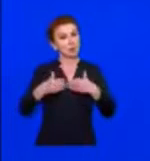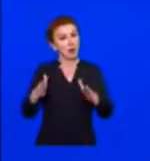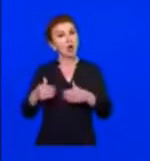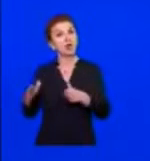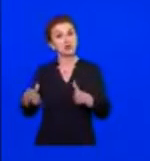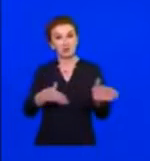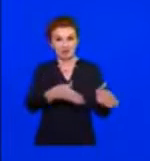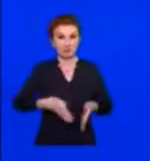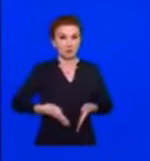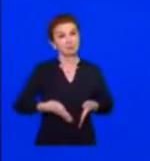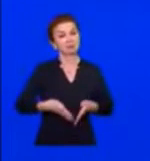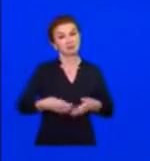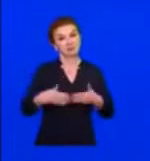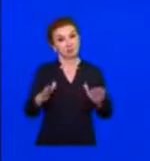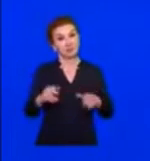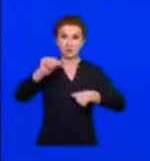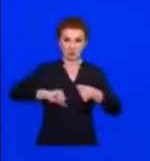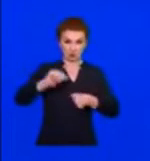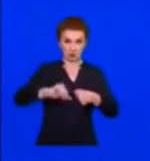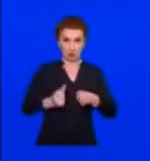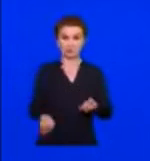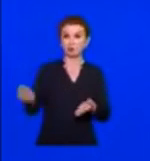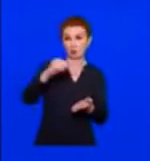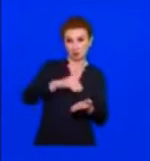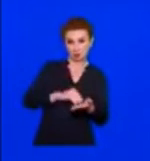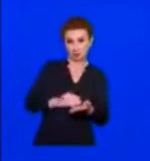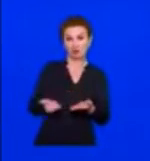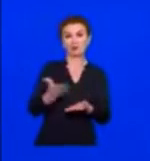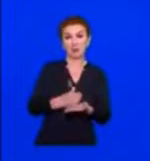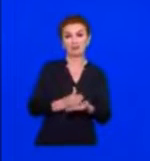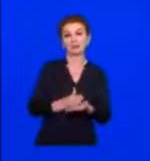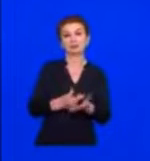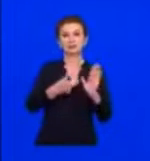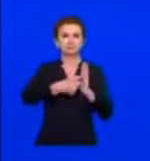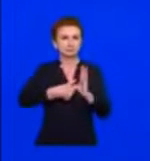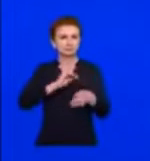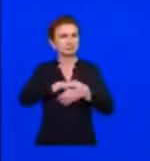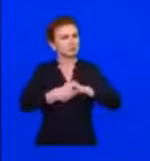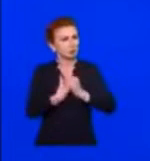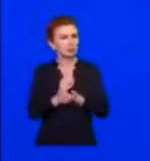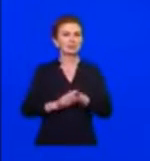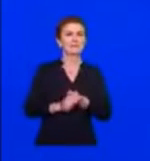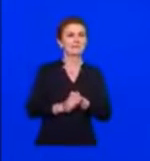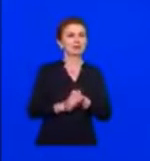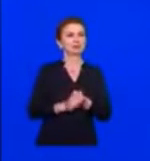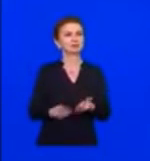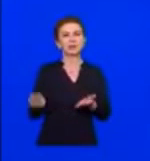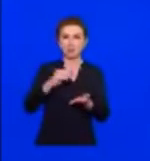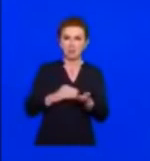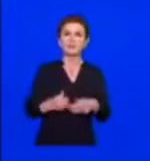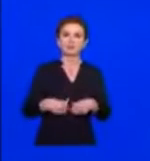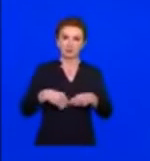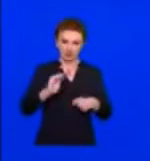żłobki i przedszkola, przy czym my dodatkowo jeszcze zapewnimy środki dezynfekcyjne w dodatkowych ilościach po to,